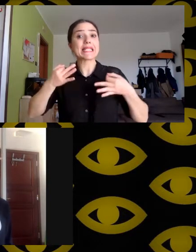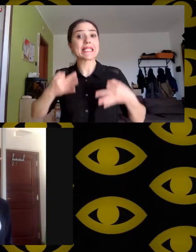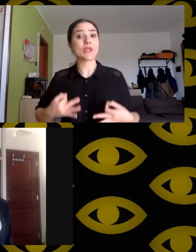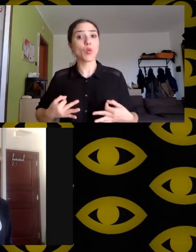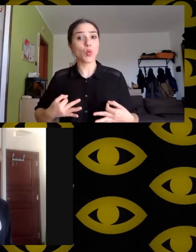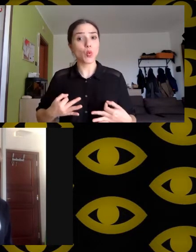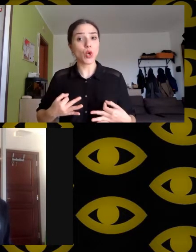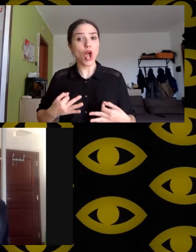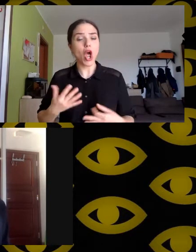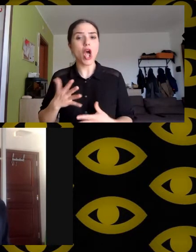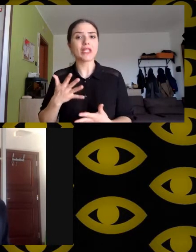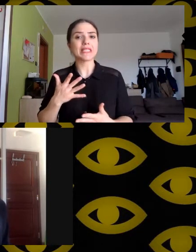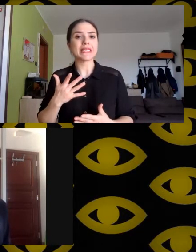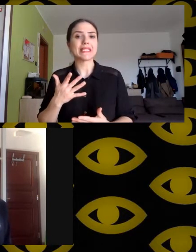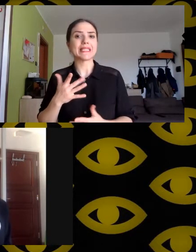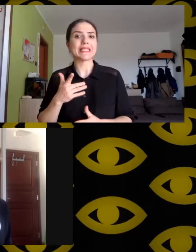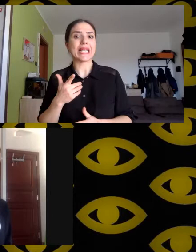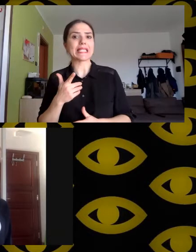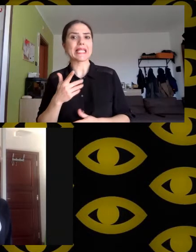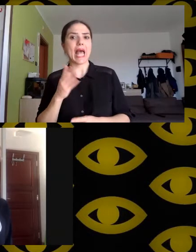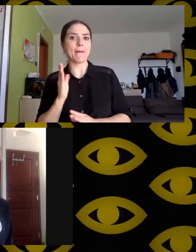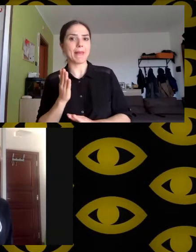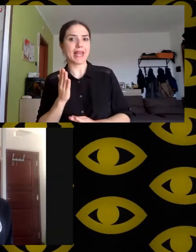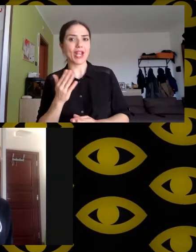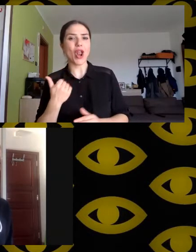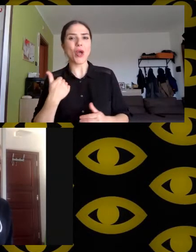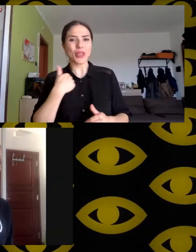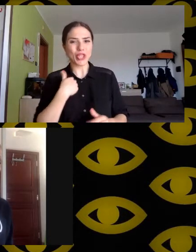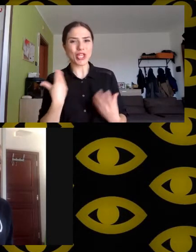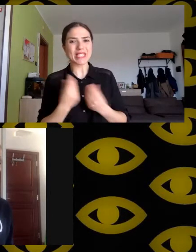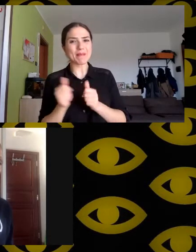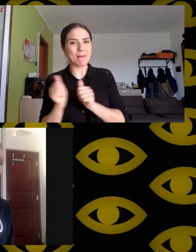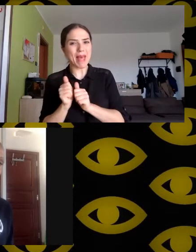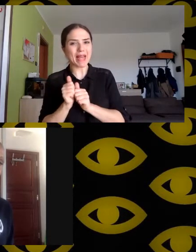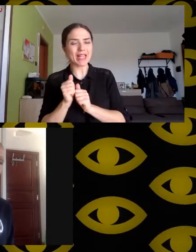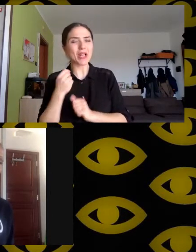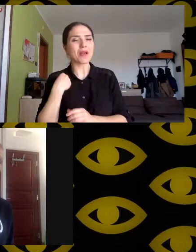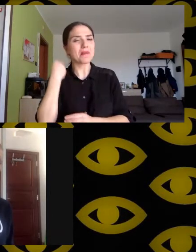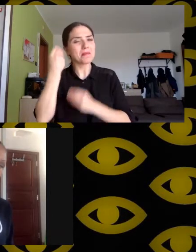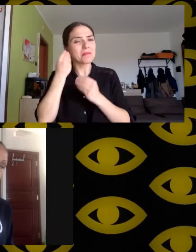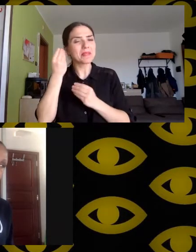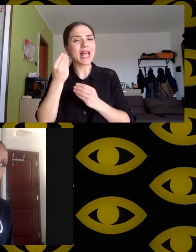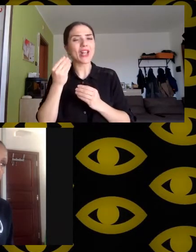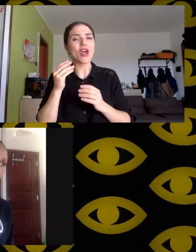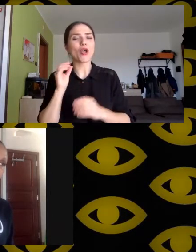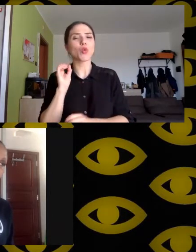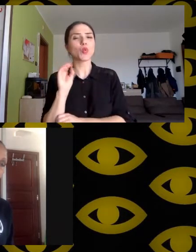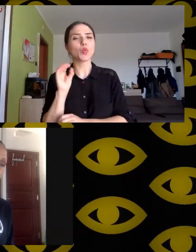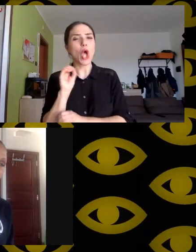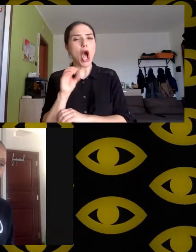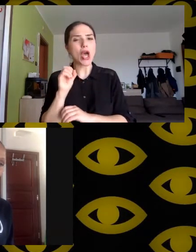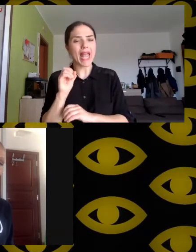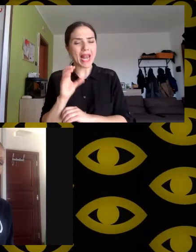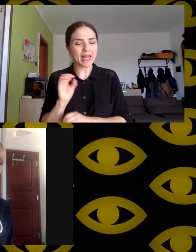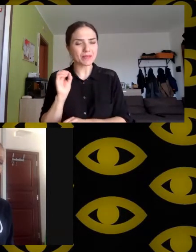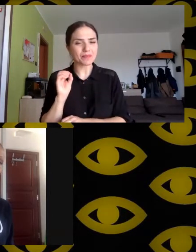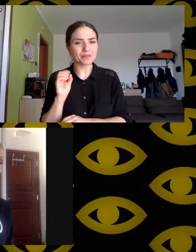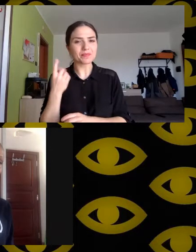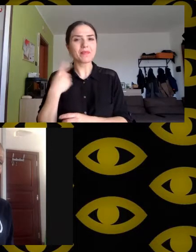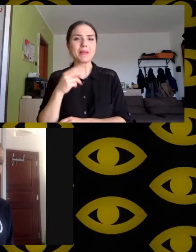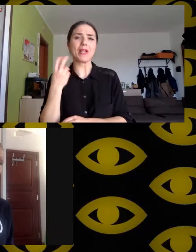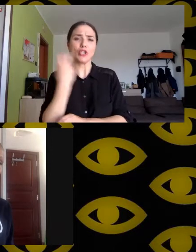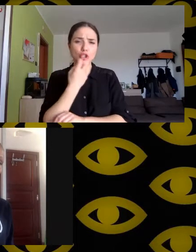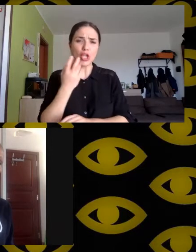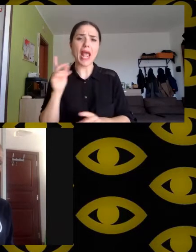male. Quindi io e mio marito abbiamo ideato dei tutorial di attività motoria, non solo chiaramente per i non vedenti, ma anche per i